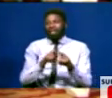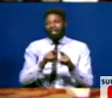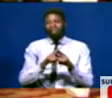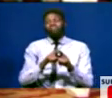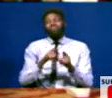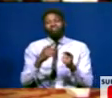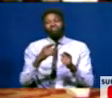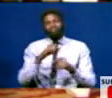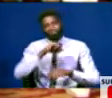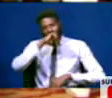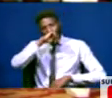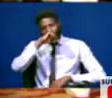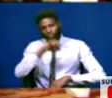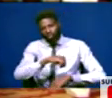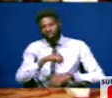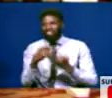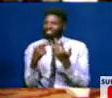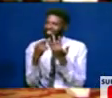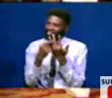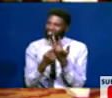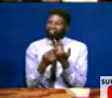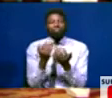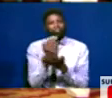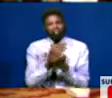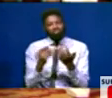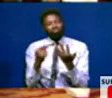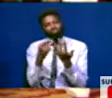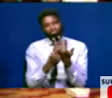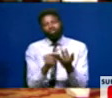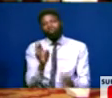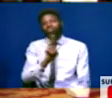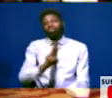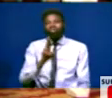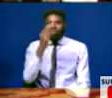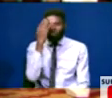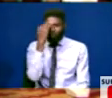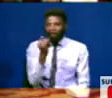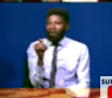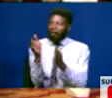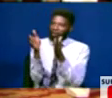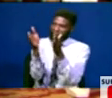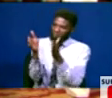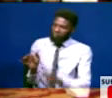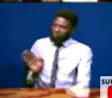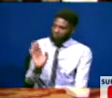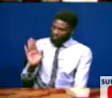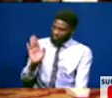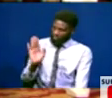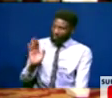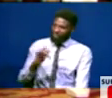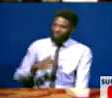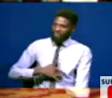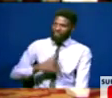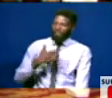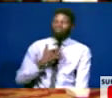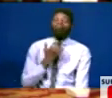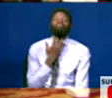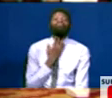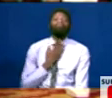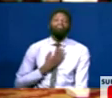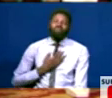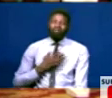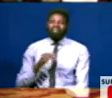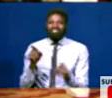sasa wametokezea na wanavaa pete. Ni kulingana na vile mtu anaona yeye anataka na